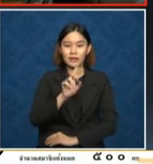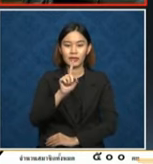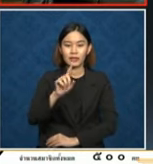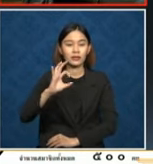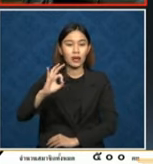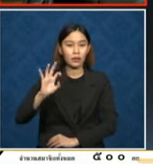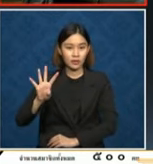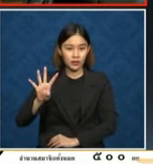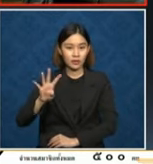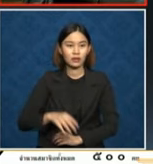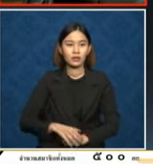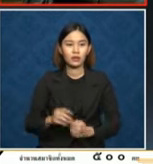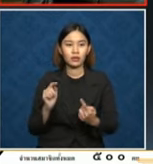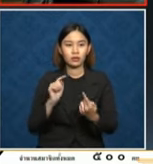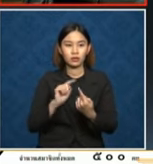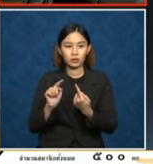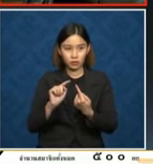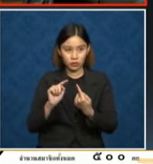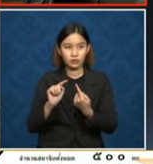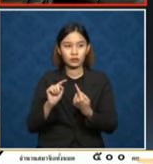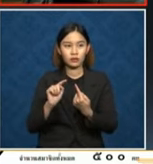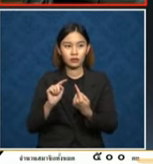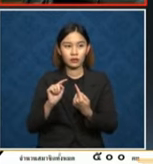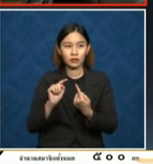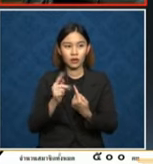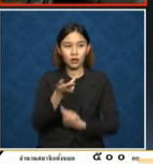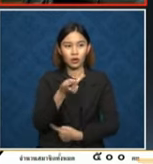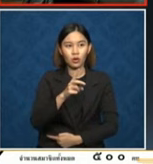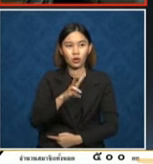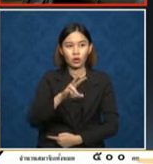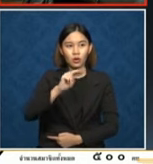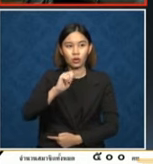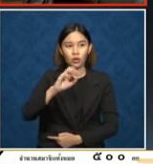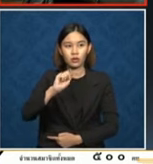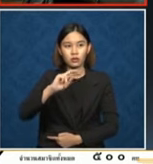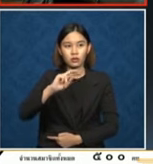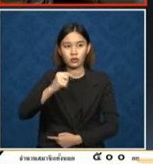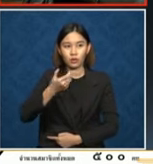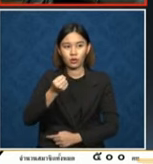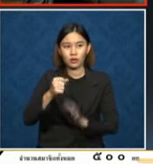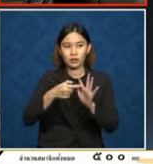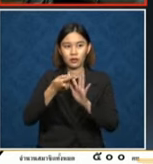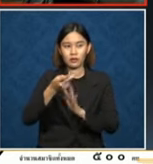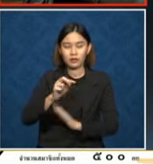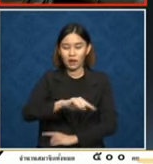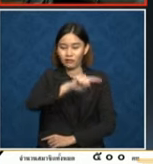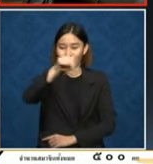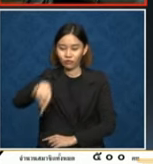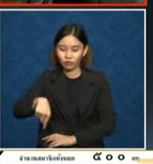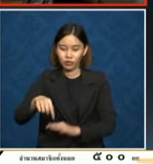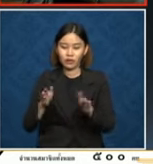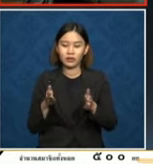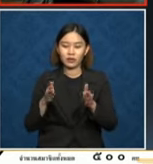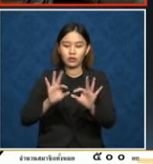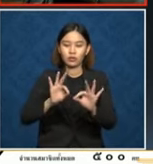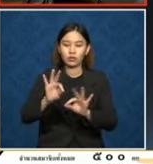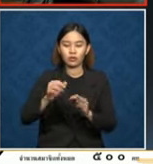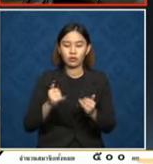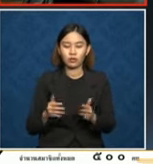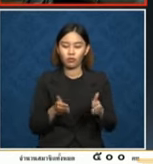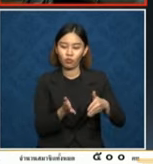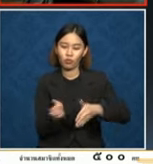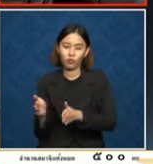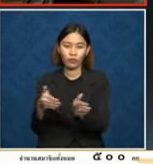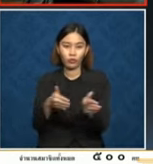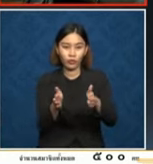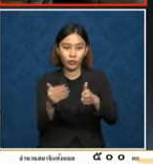นะคะในควรสงสารกระทูลตำบลละอายอำเภอฉวางถึงอำเภอพิปูนซึ่งระยะทางถนนเส้นนี้นะคะคดเคี้ยวมาก